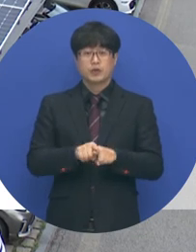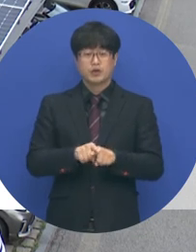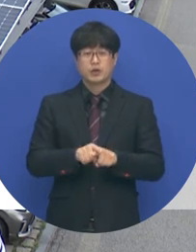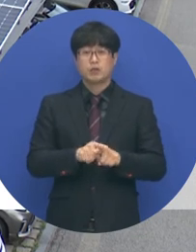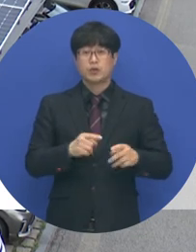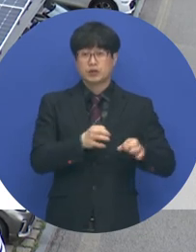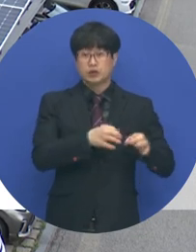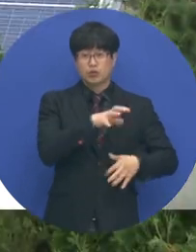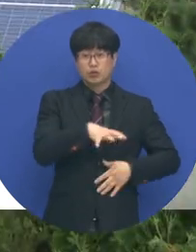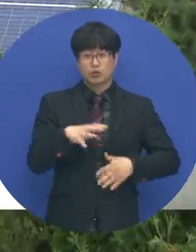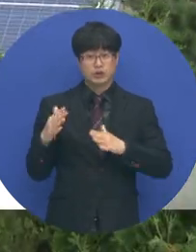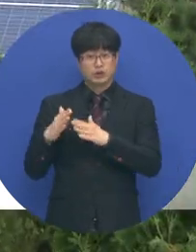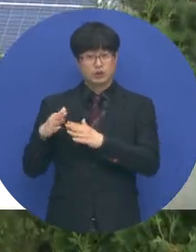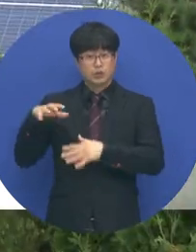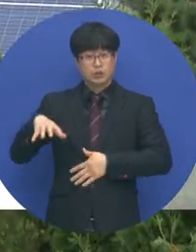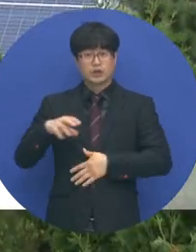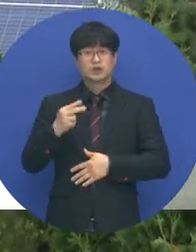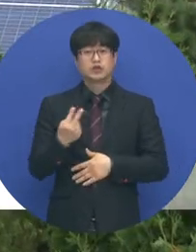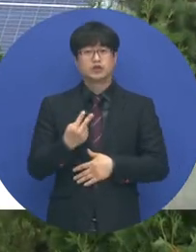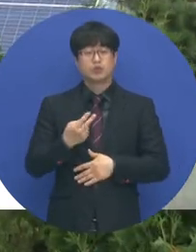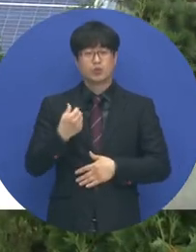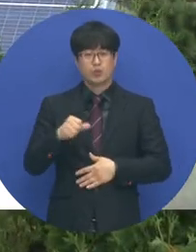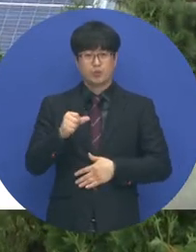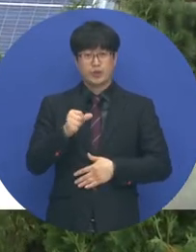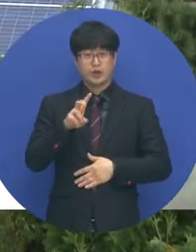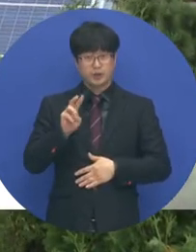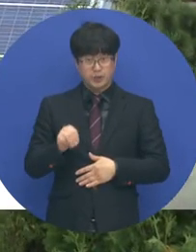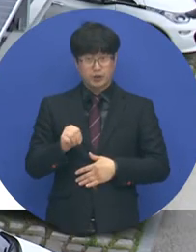주거 밀집 지역에 2,500제곱미터 이상의